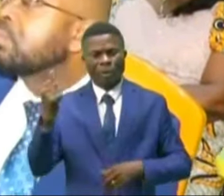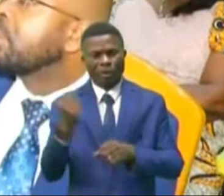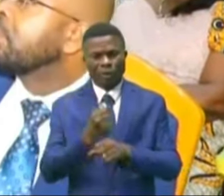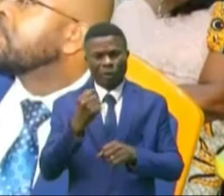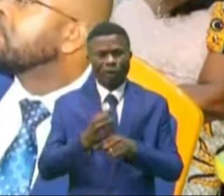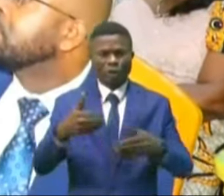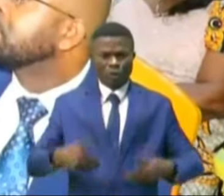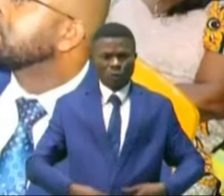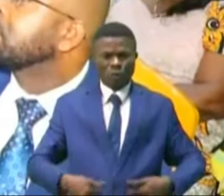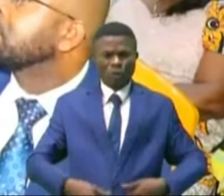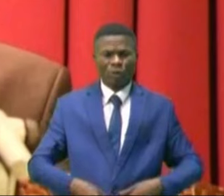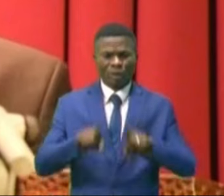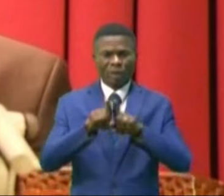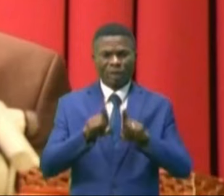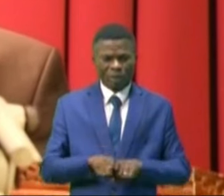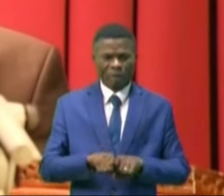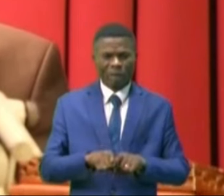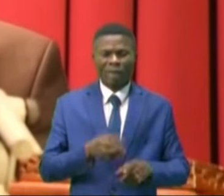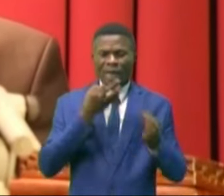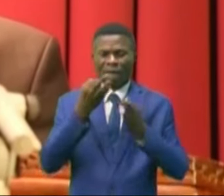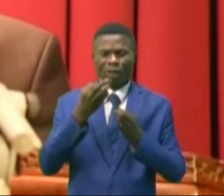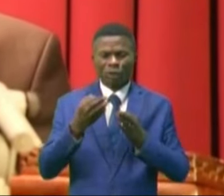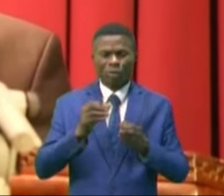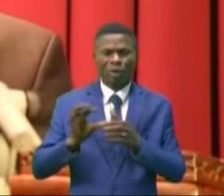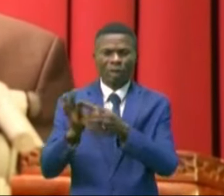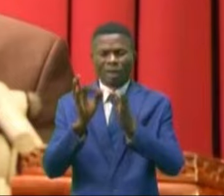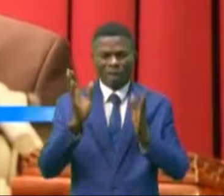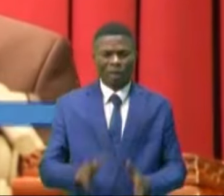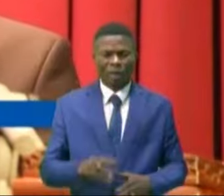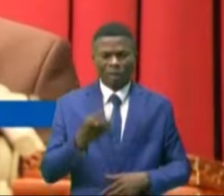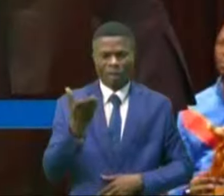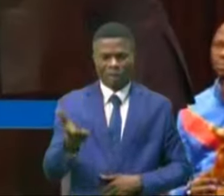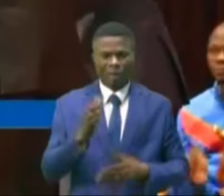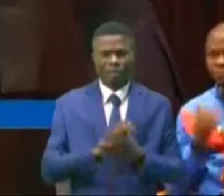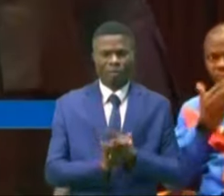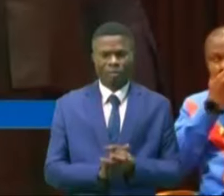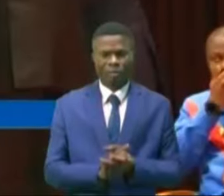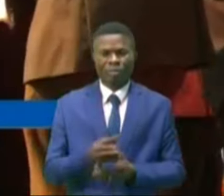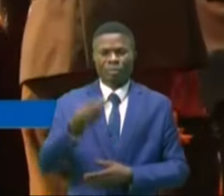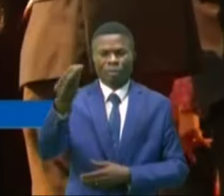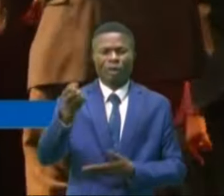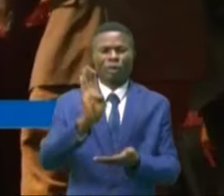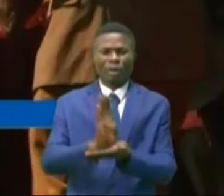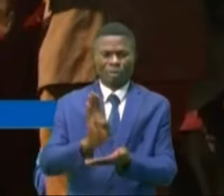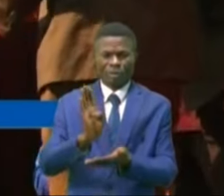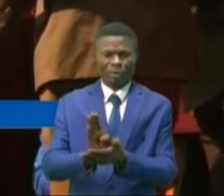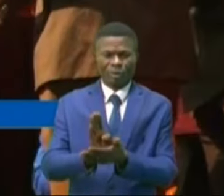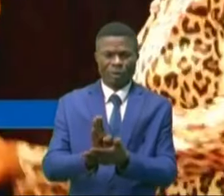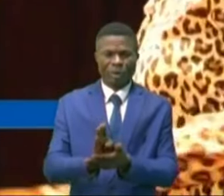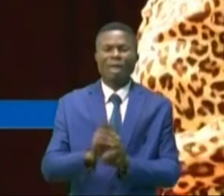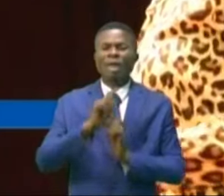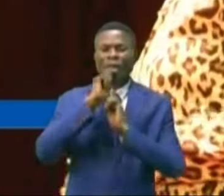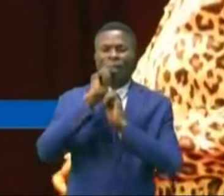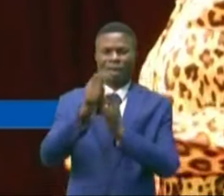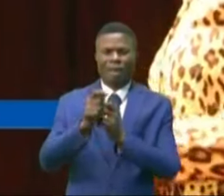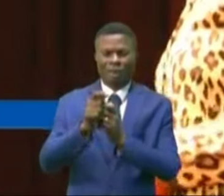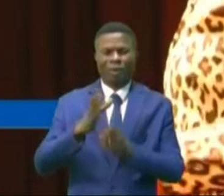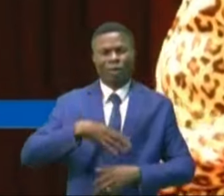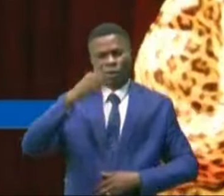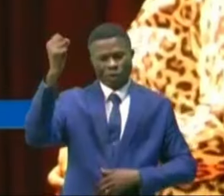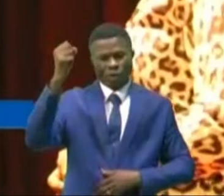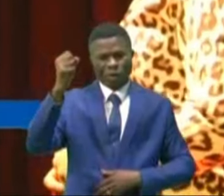travail aux jeunes, a fait savoir son coordonnateur Smith Etumba. La remise de brevets et des prix des plébiscites